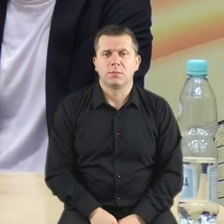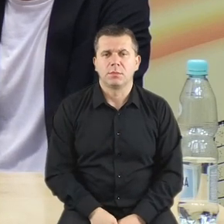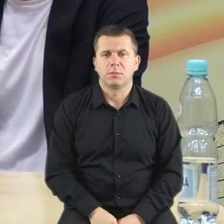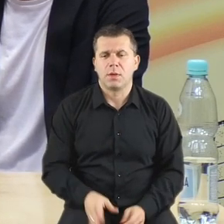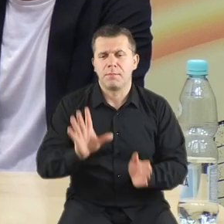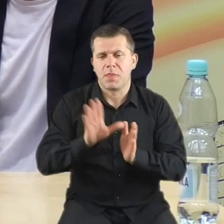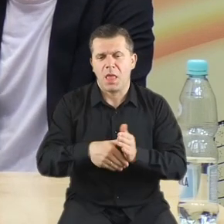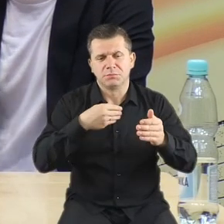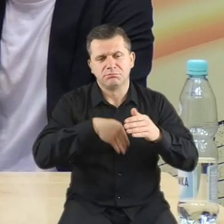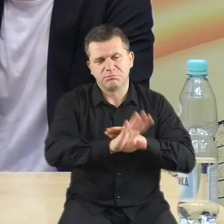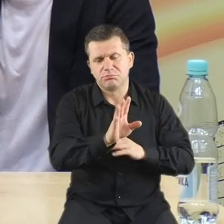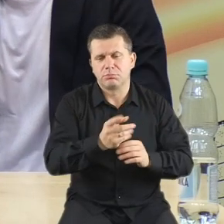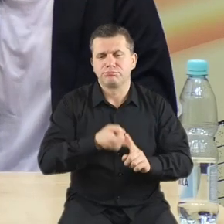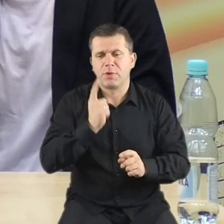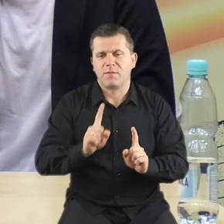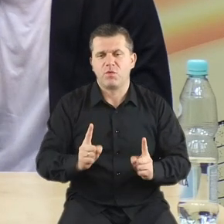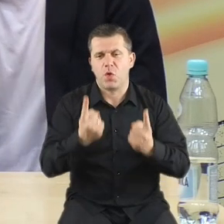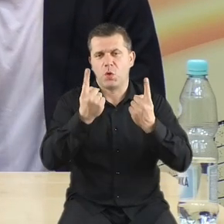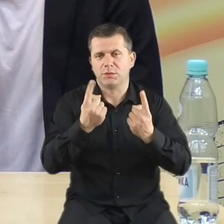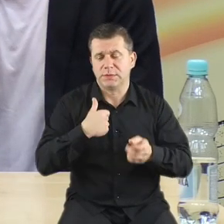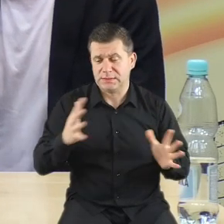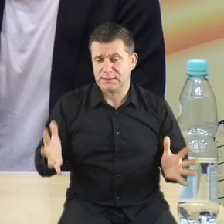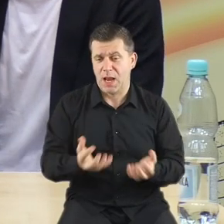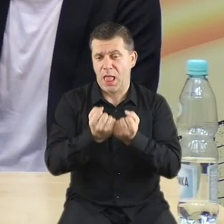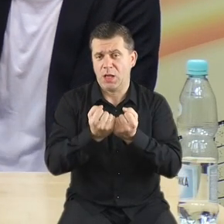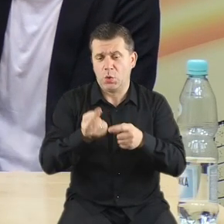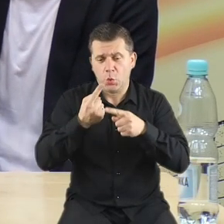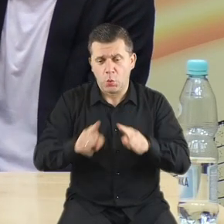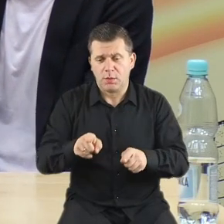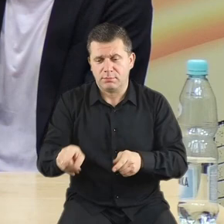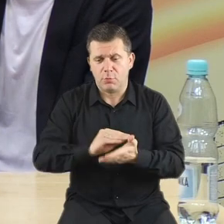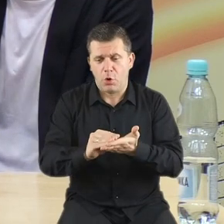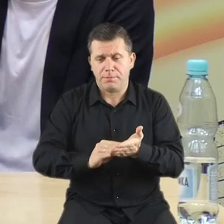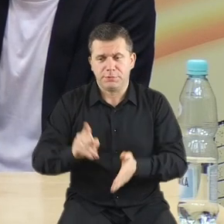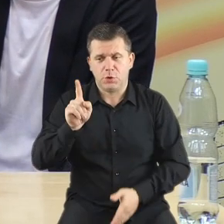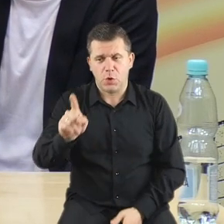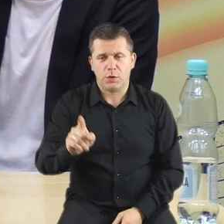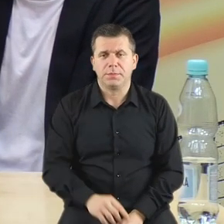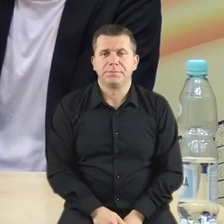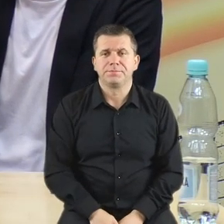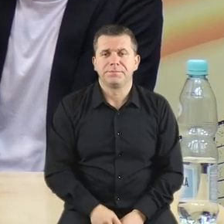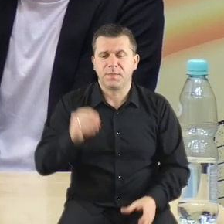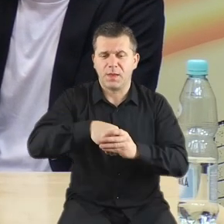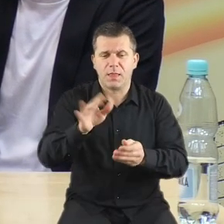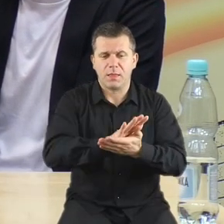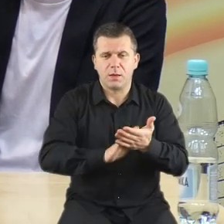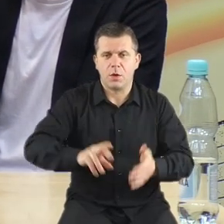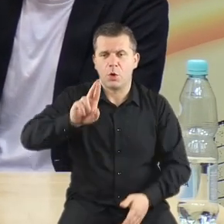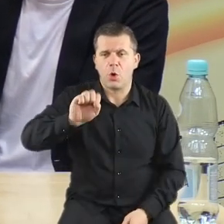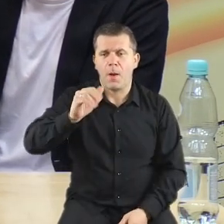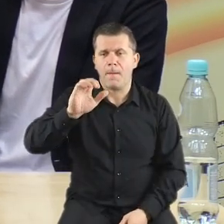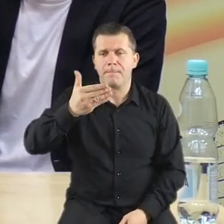przed wiosną. To znalazłem taką krótką wzmiankę o nim w tekstach Romana Brandstettera. To